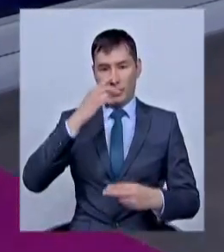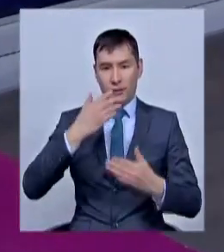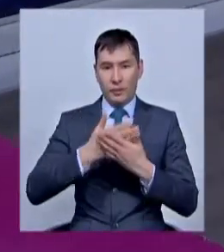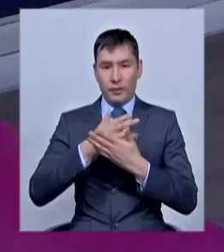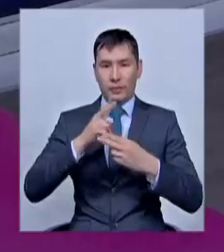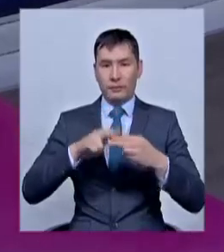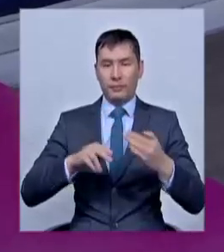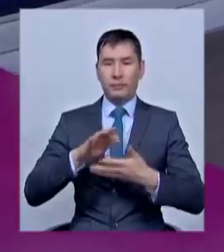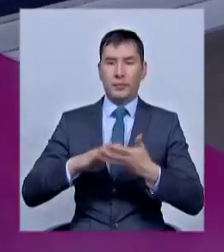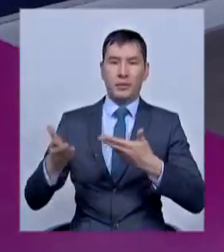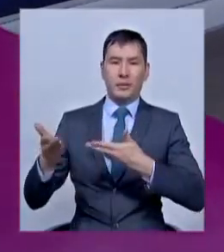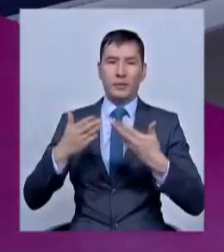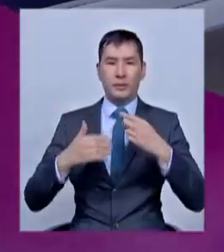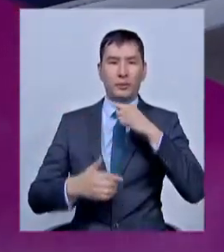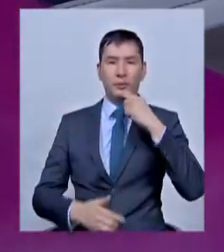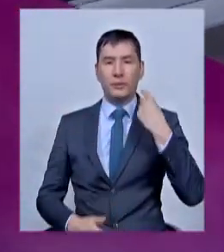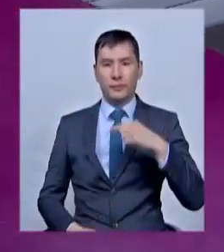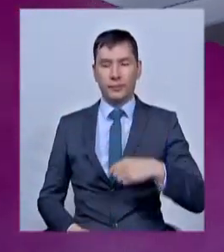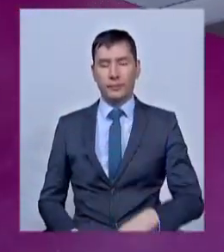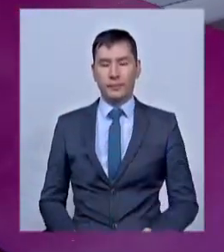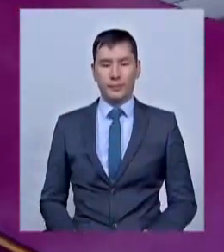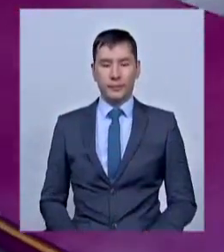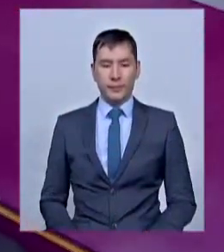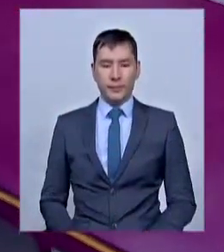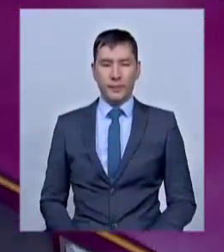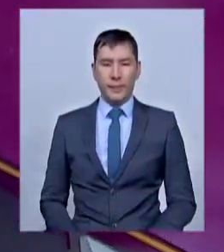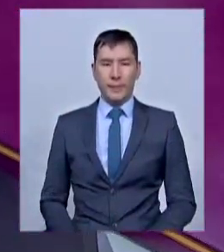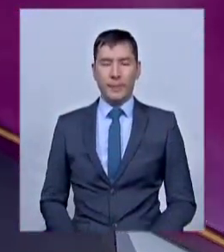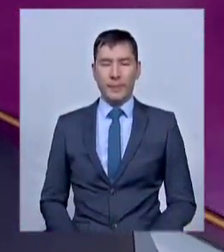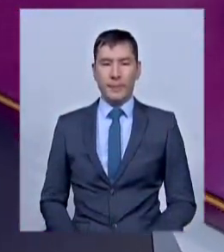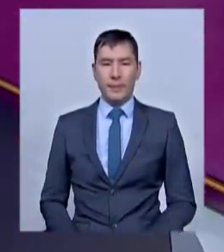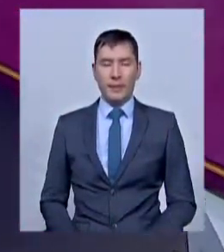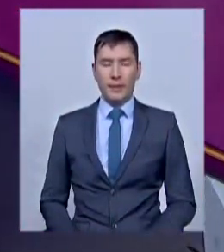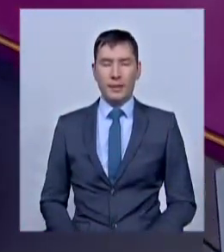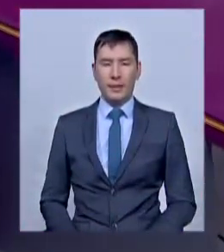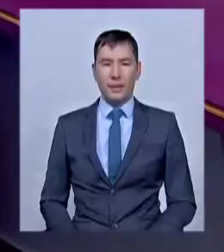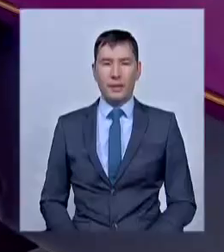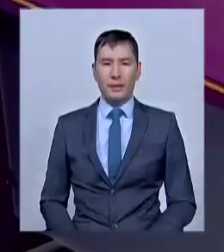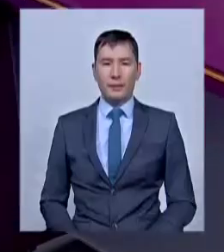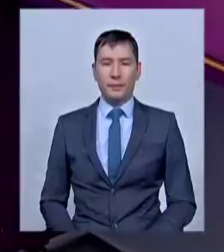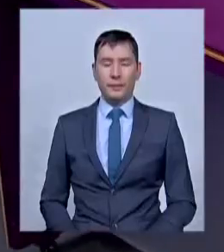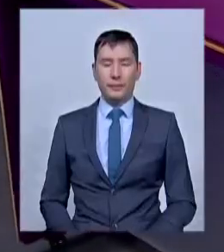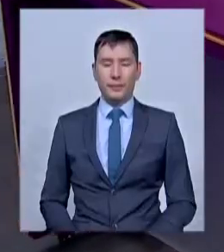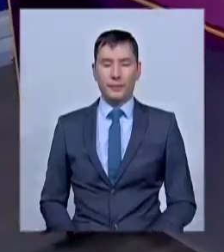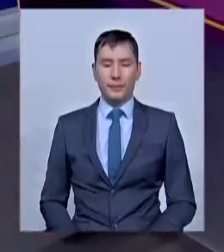тіліндегі шығарылымы осымен тәмам. Ақпараттық сағат әрмен қарай орыс тілінде жалғасады. Онымен таныстыратын әріптесім Дина Жанабекова. Дина, мархабат.